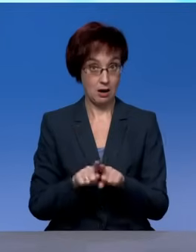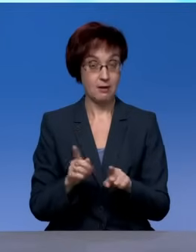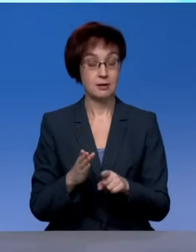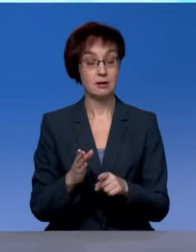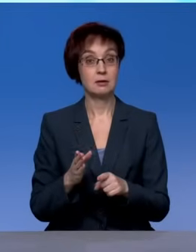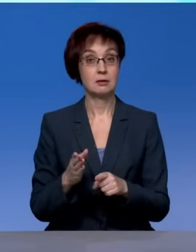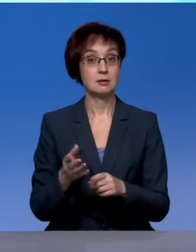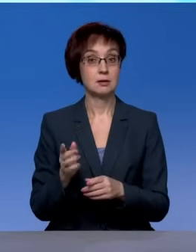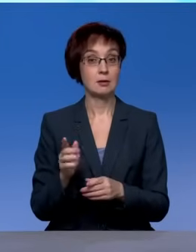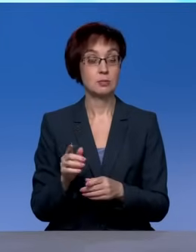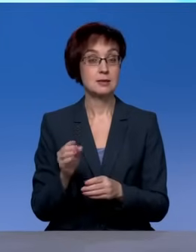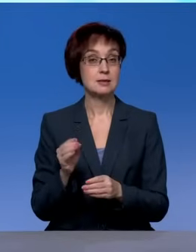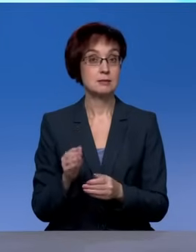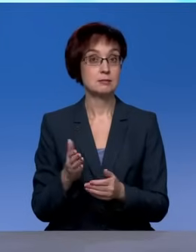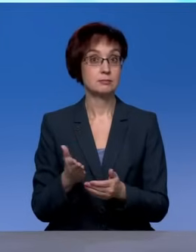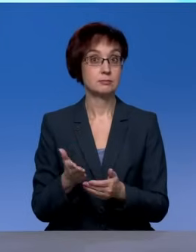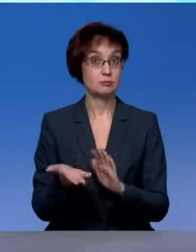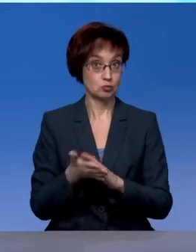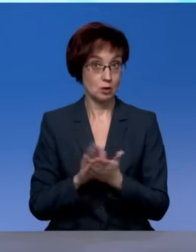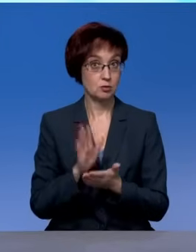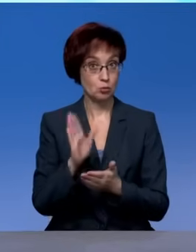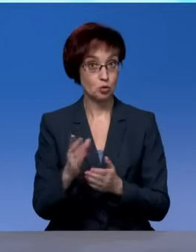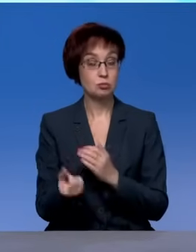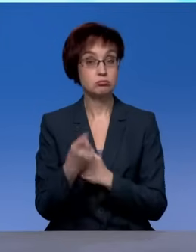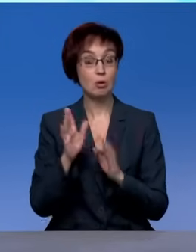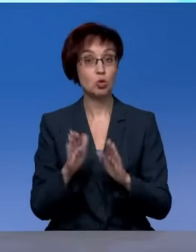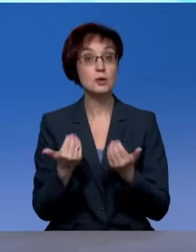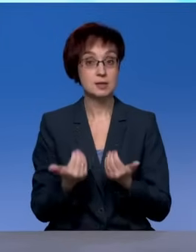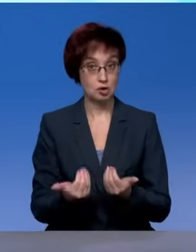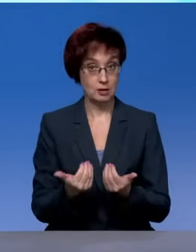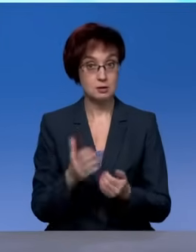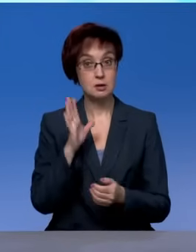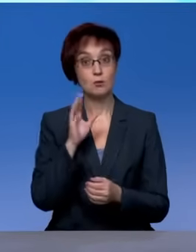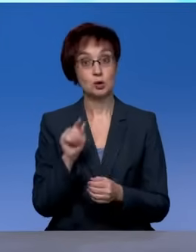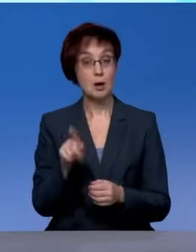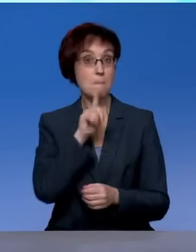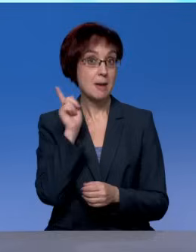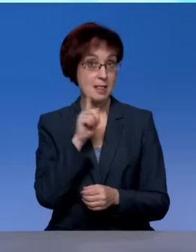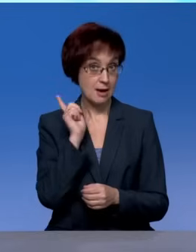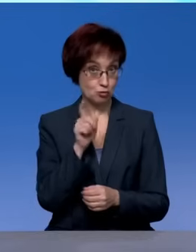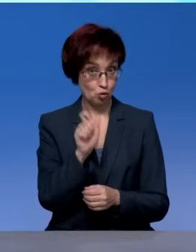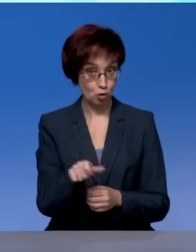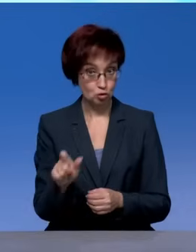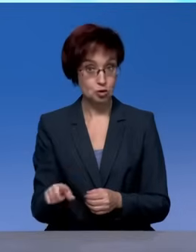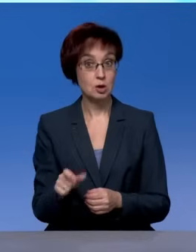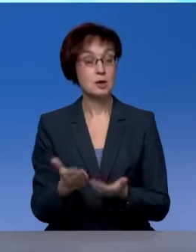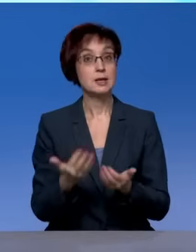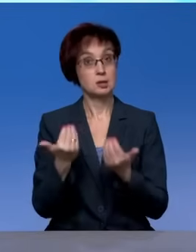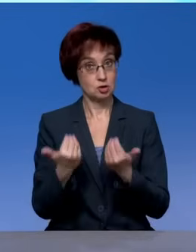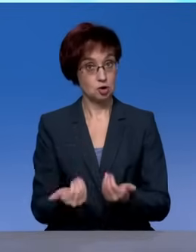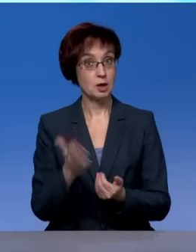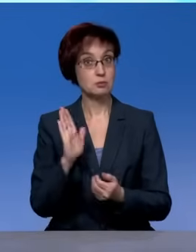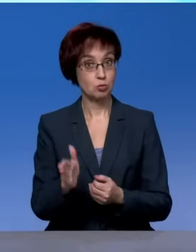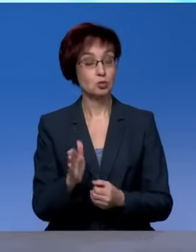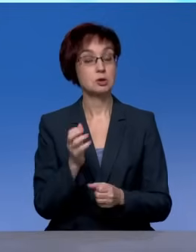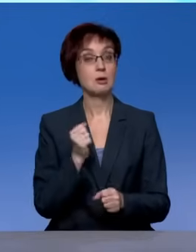мы с вами уйдем на пенсию, вот та молодежь, которая подрастает, которая будет нас обеспечивать, если она сейчас будет работать по закону,